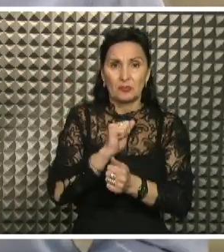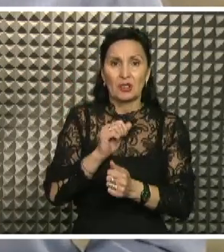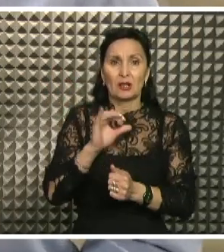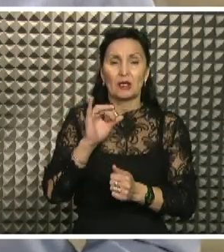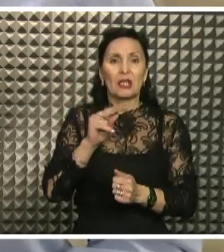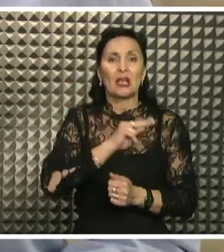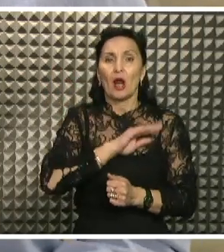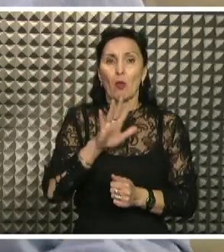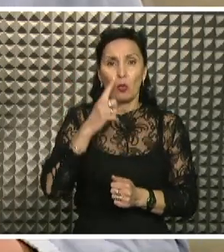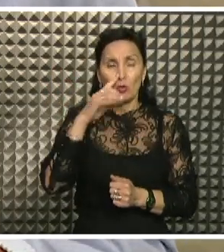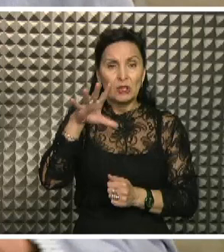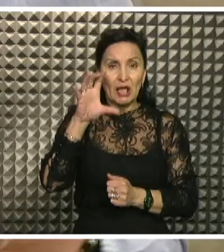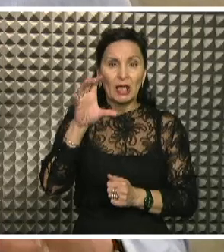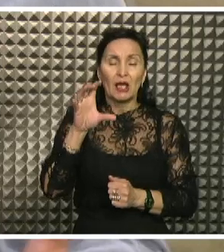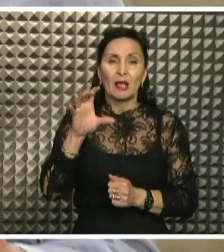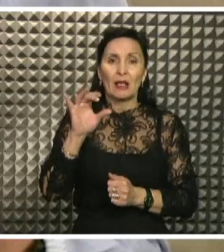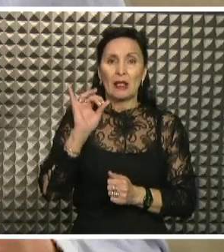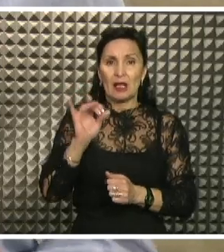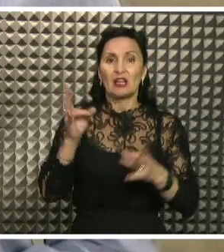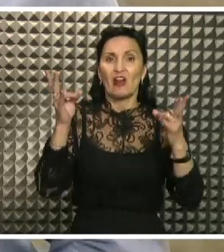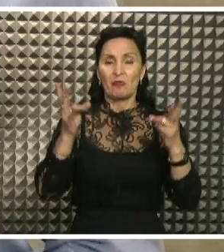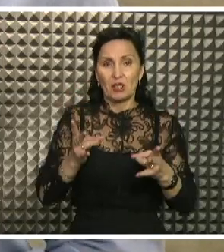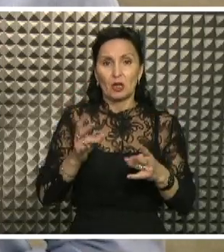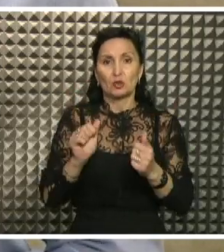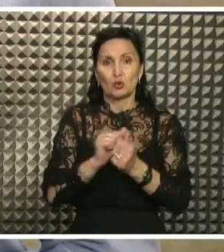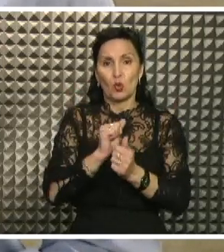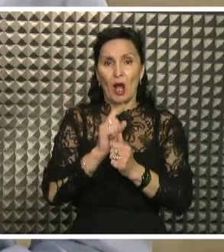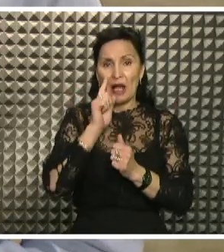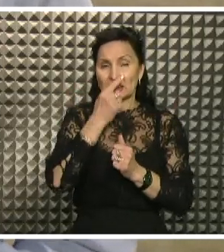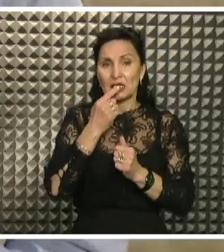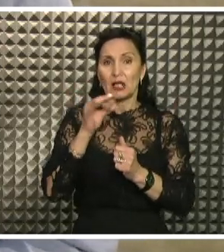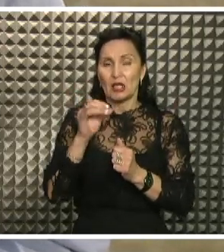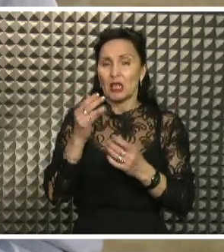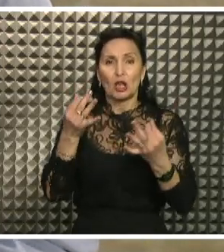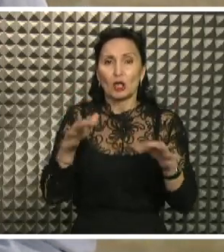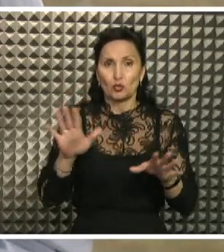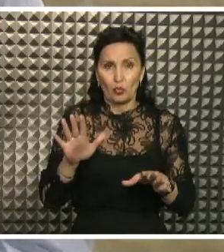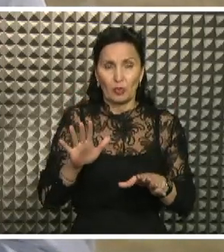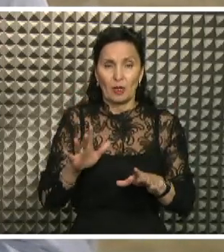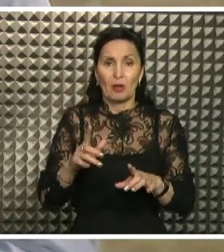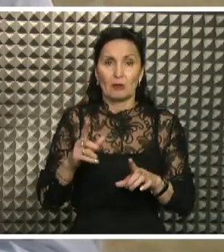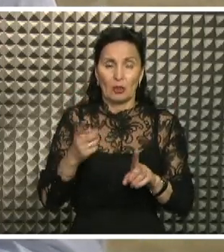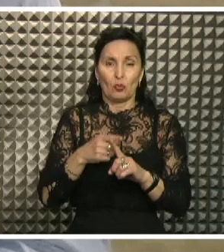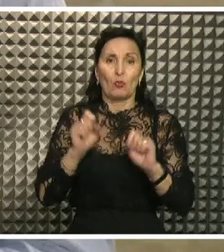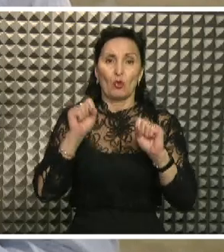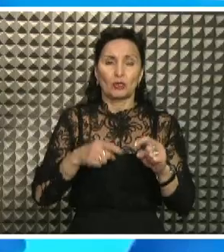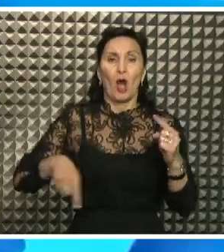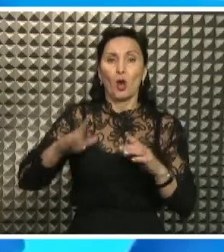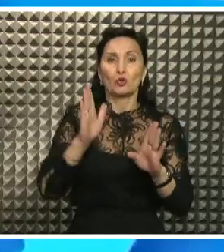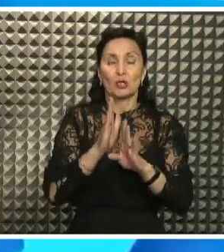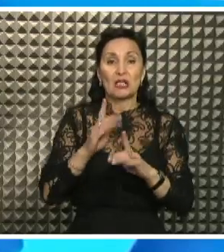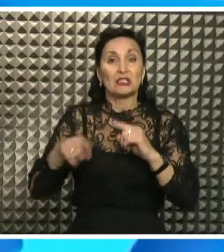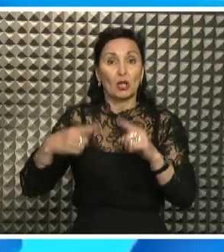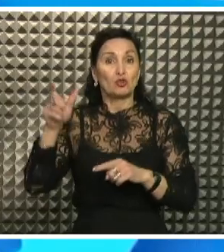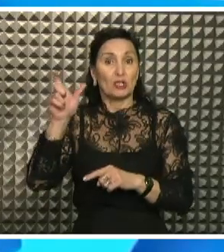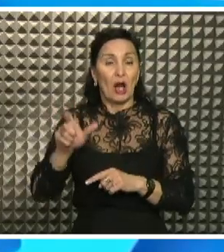не работает, будем так говорить, и травмируемая сухая слизистая, она более будет доступна для всех вирусов, которые могут нас с вами окружать. Наш следующий герой